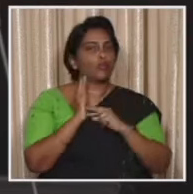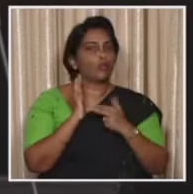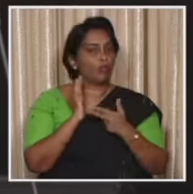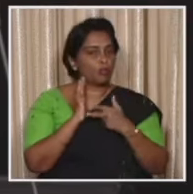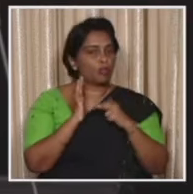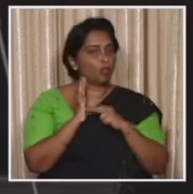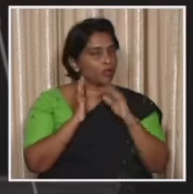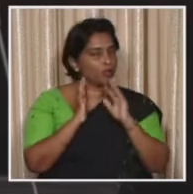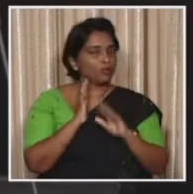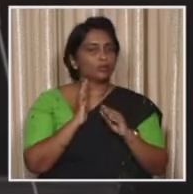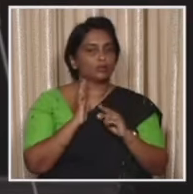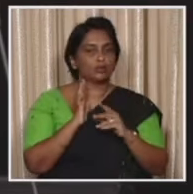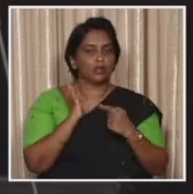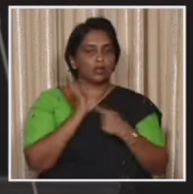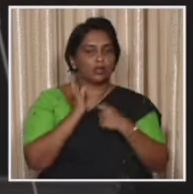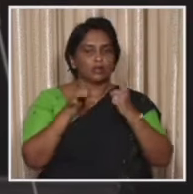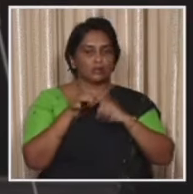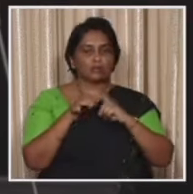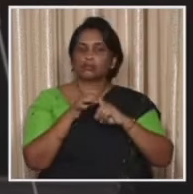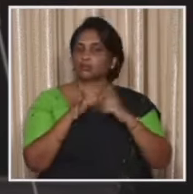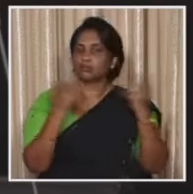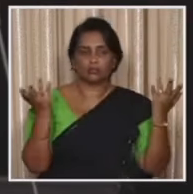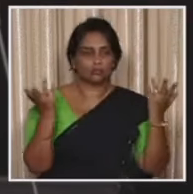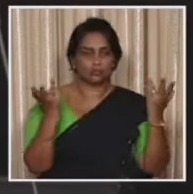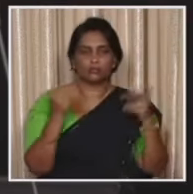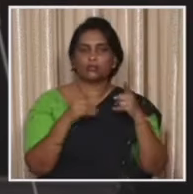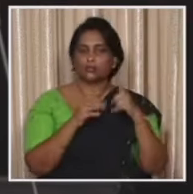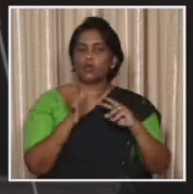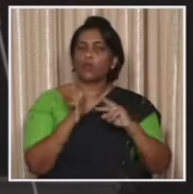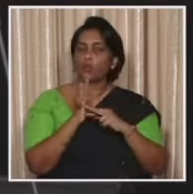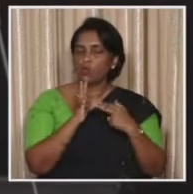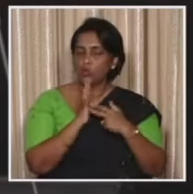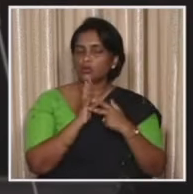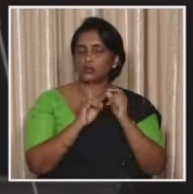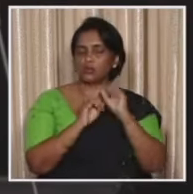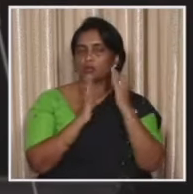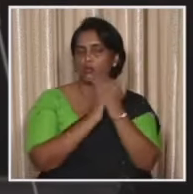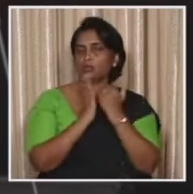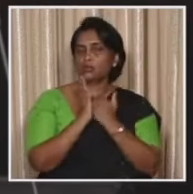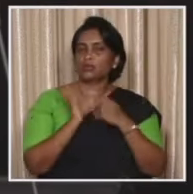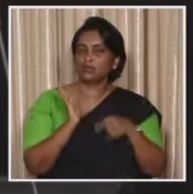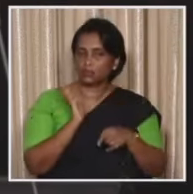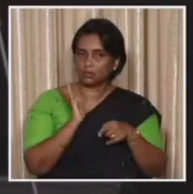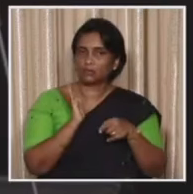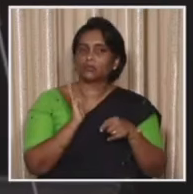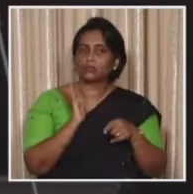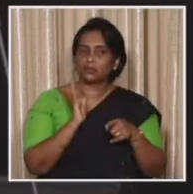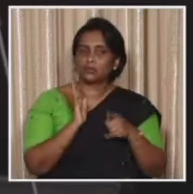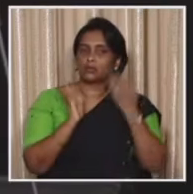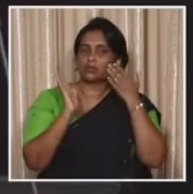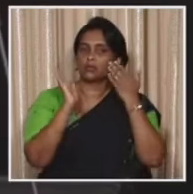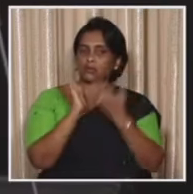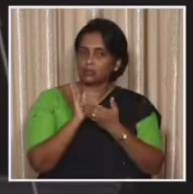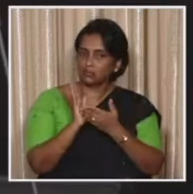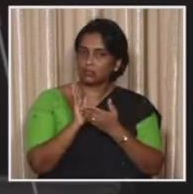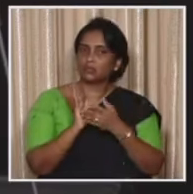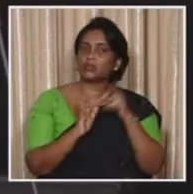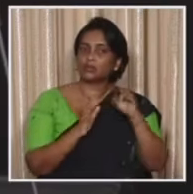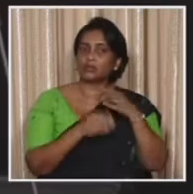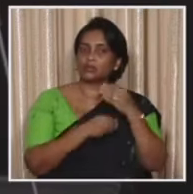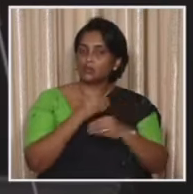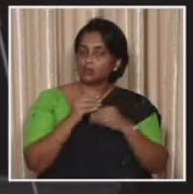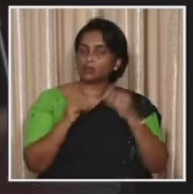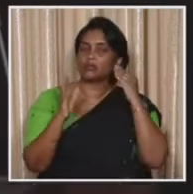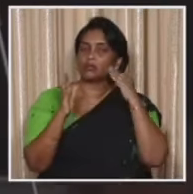වලට මම තුමා ලන්සු කැඳවන්නේ නැහැ. ඒවා ප්‍රොජෙක්ට් ප්‍රොපෝසල් එක ආපුවම මේ ප්‍රොපෝසල් එක ඇසස් කරලා ඒ